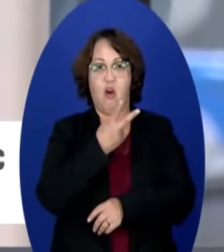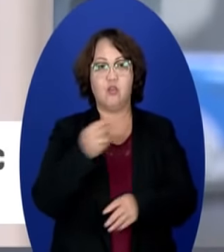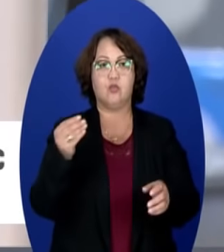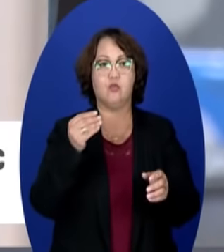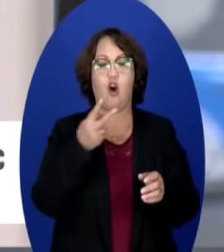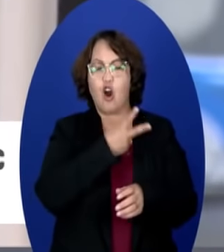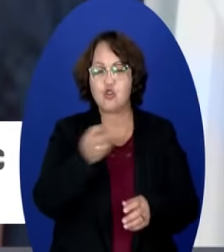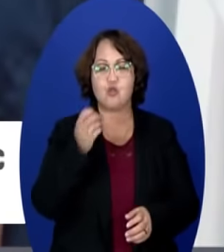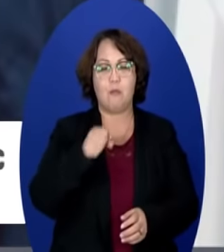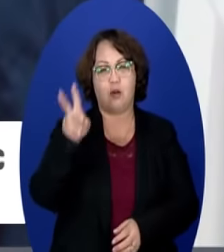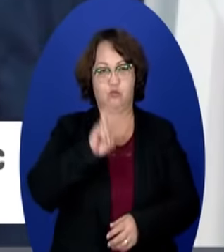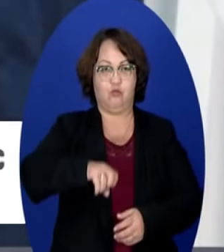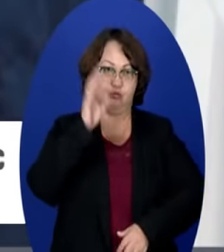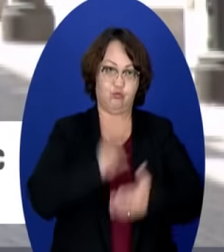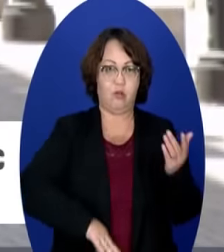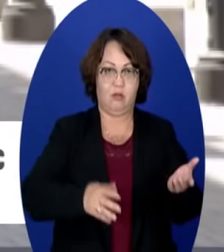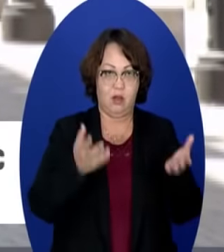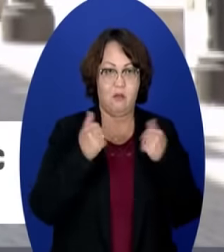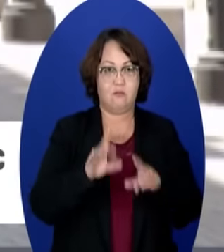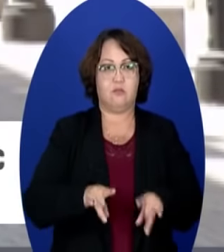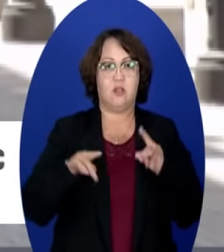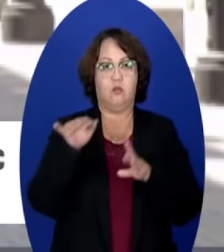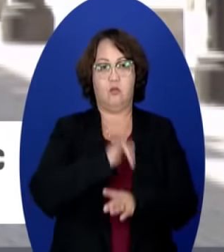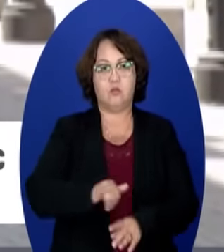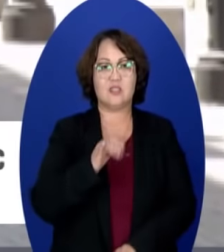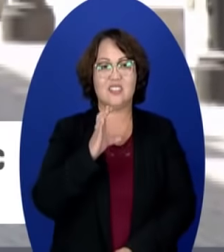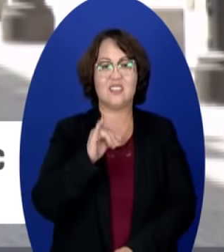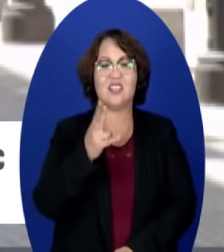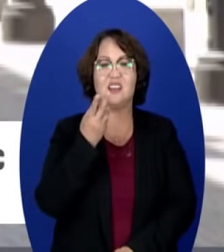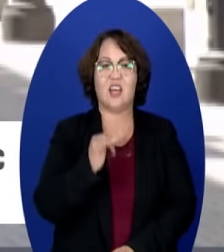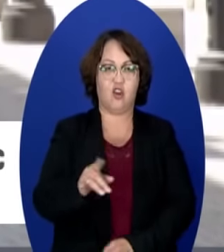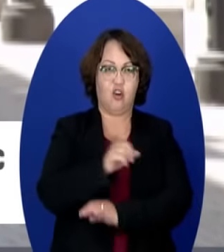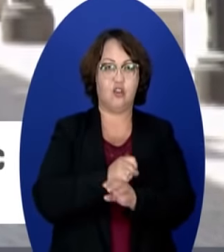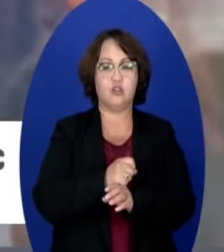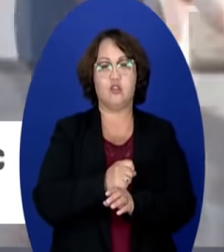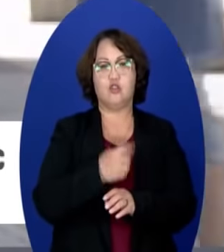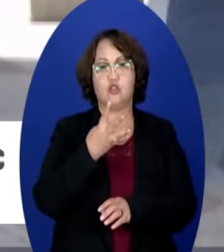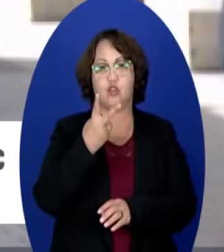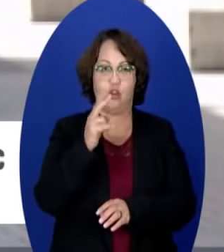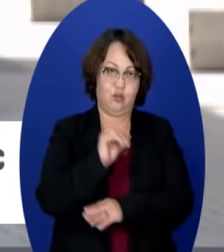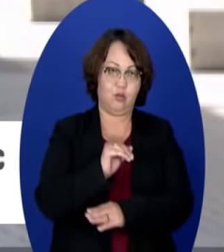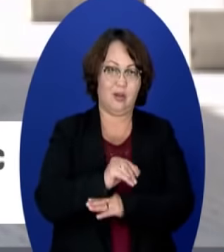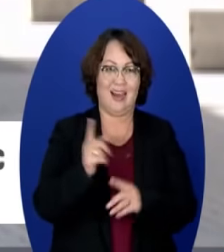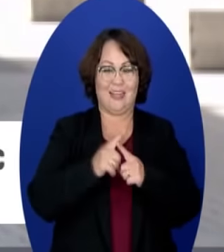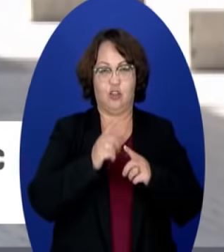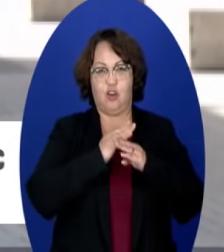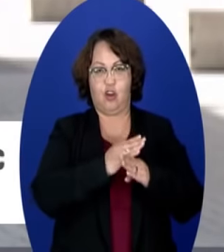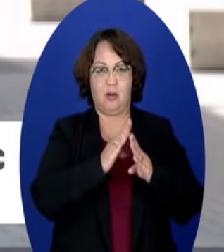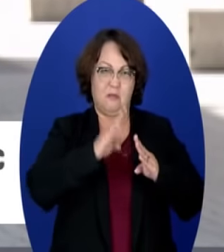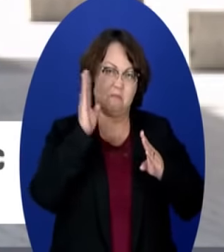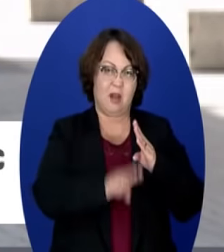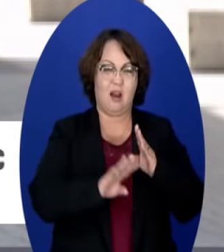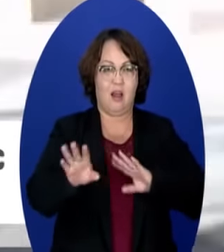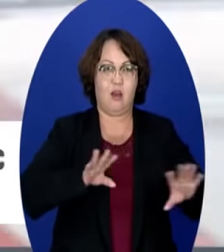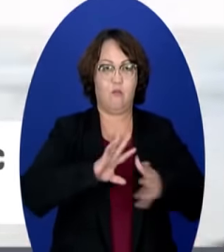хүлээлгэх мэдэгдэж байгаа маа. За, Австралийн нийслэл хотод 6-7 хоногийн хугацаатай хатуу хөл хорой тогтоосон эдийч одоо тус улсад халдварын